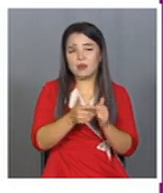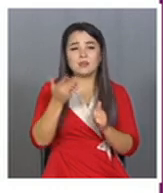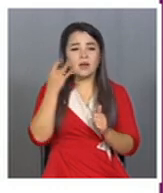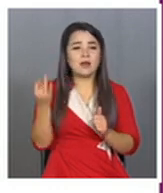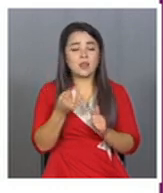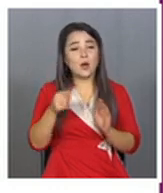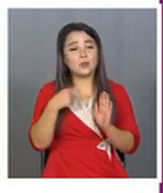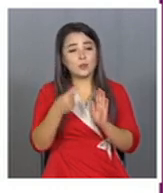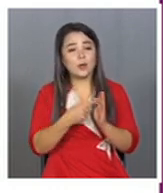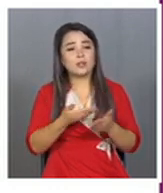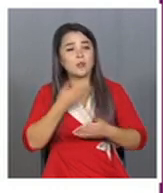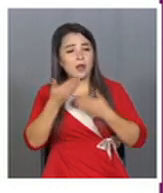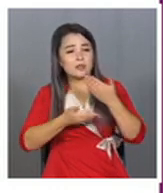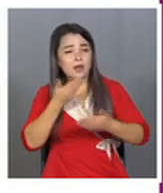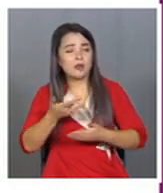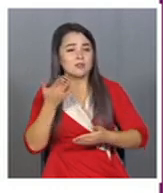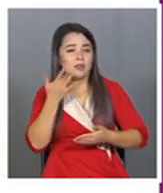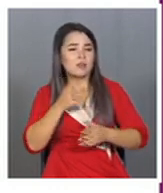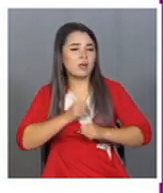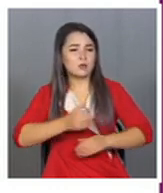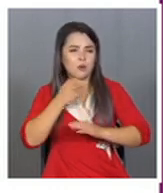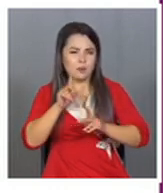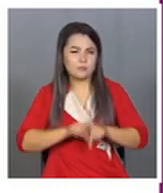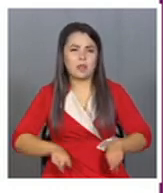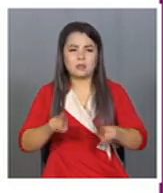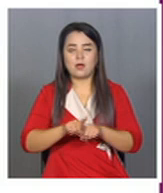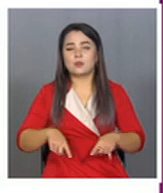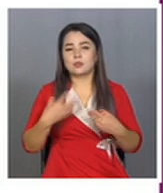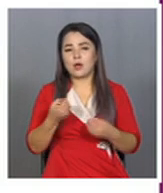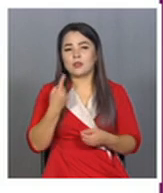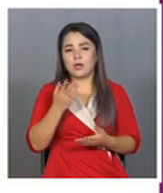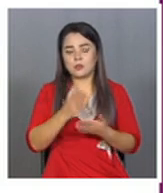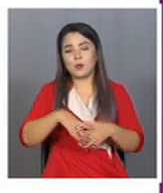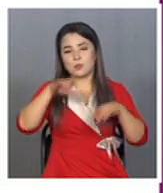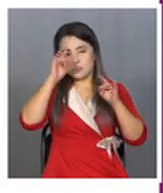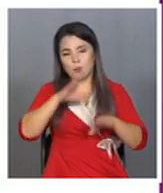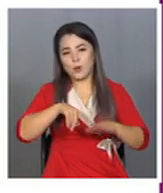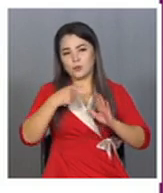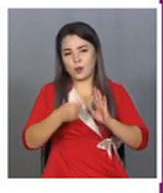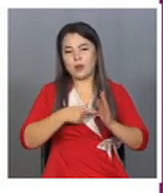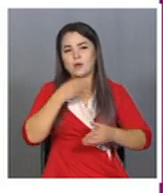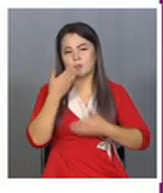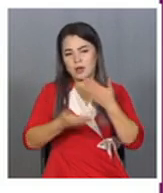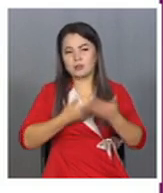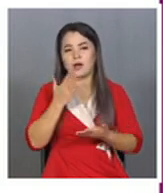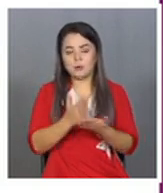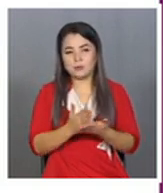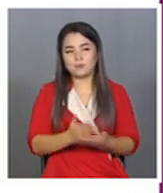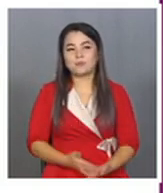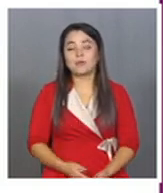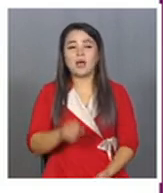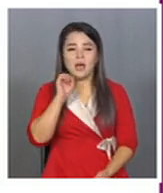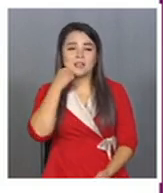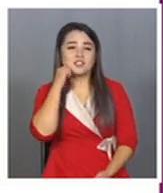Оған сұрақ қоюдан бір жалықпайды. Бүгін тағы да төтесінен сұрақтар қоя бастады.